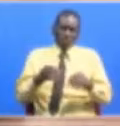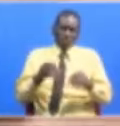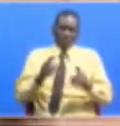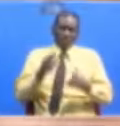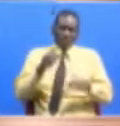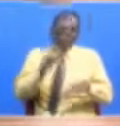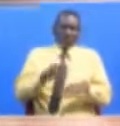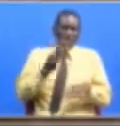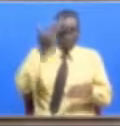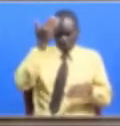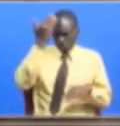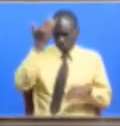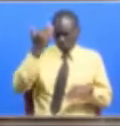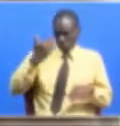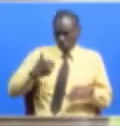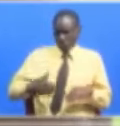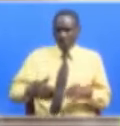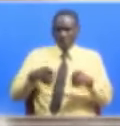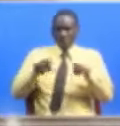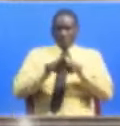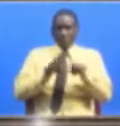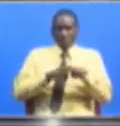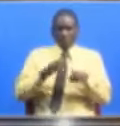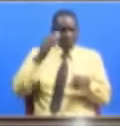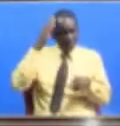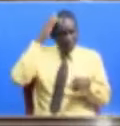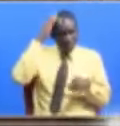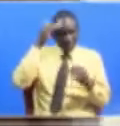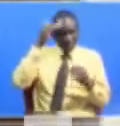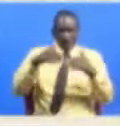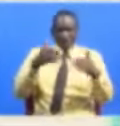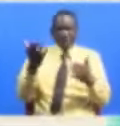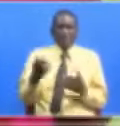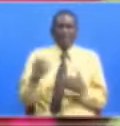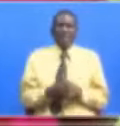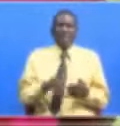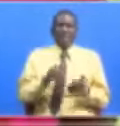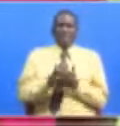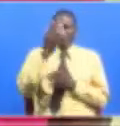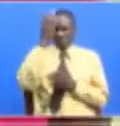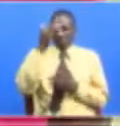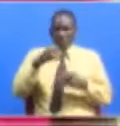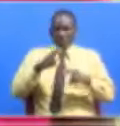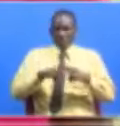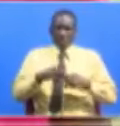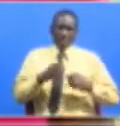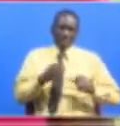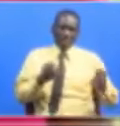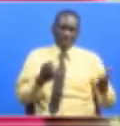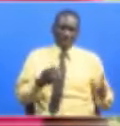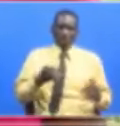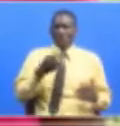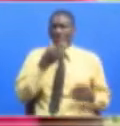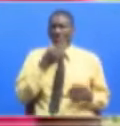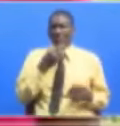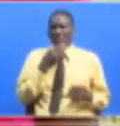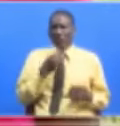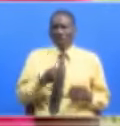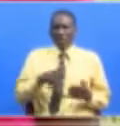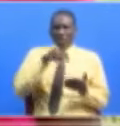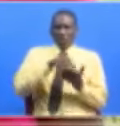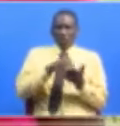kwenda chini. Kadhalika kichwa chake kina alama. Ndio maana ameketi upande wa kulia wa babake.